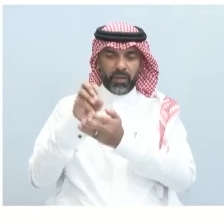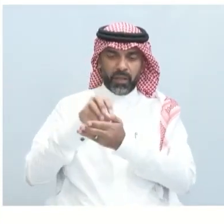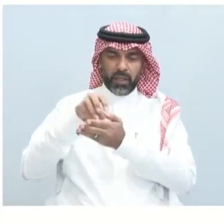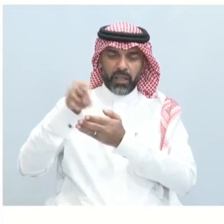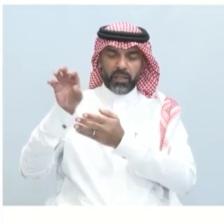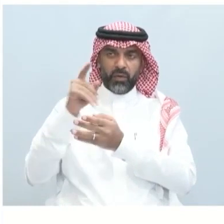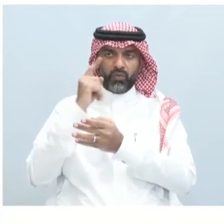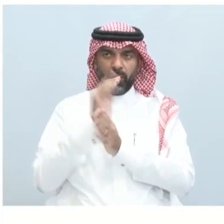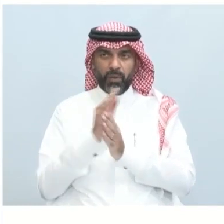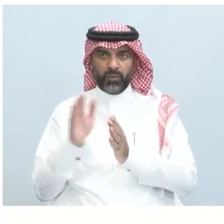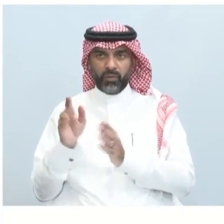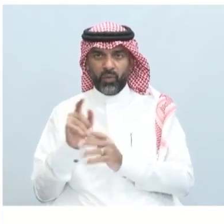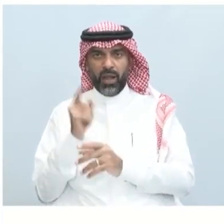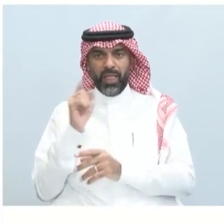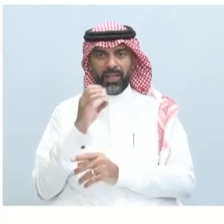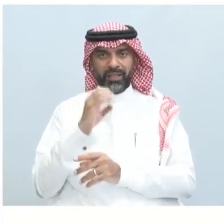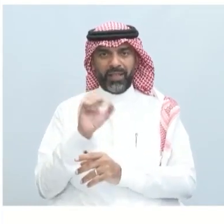بقيم مفصولة بفواصل.